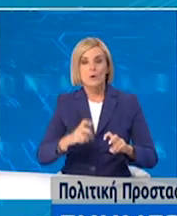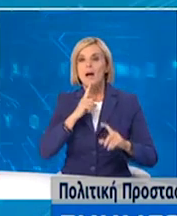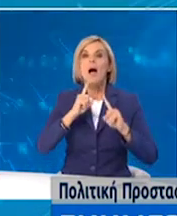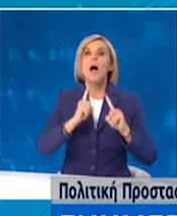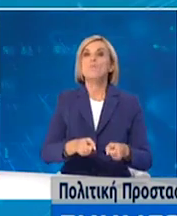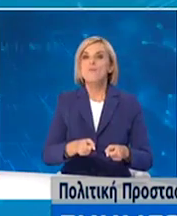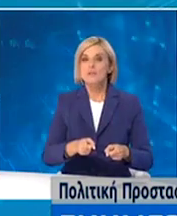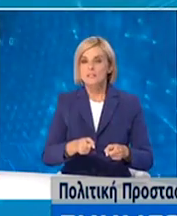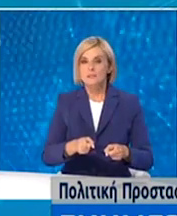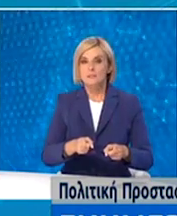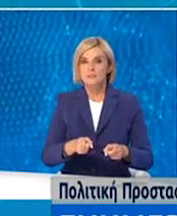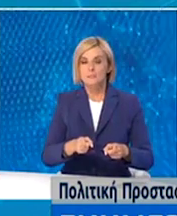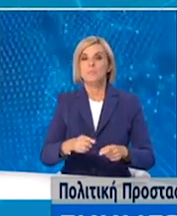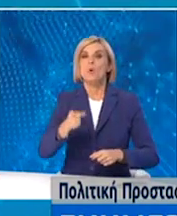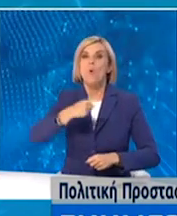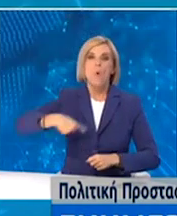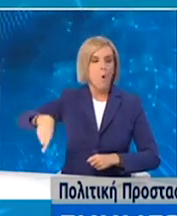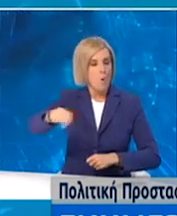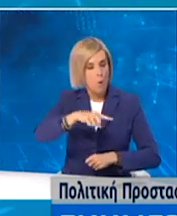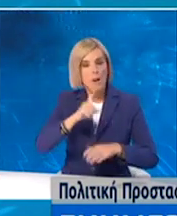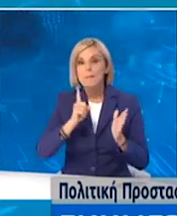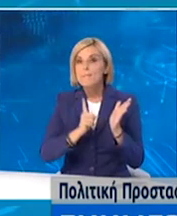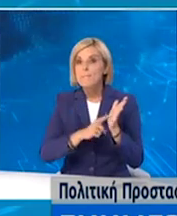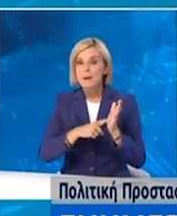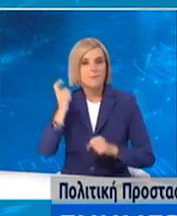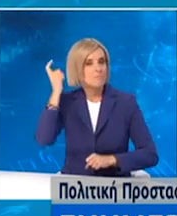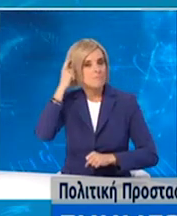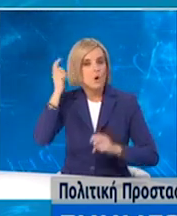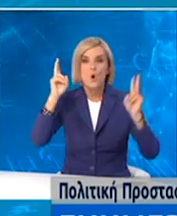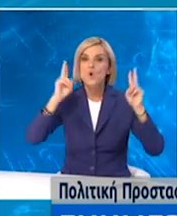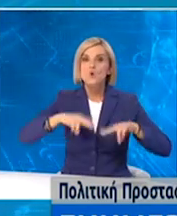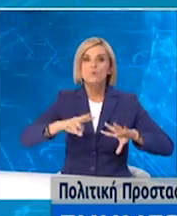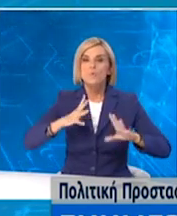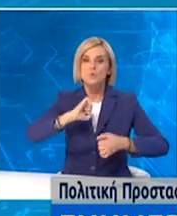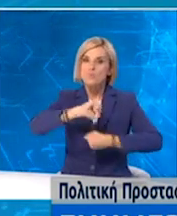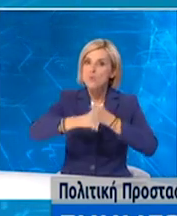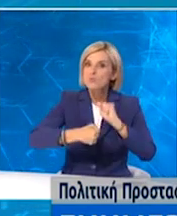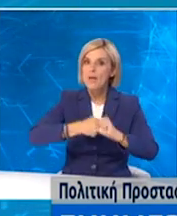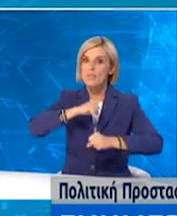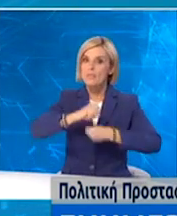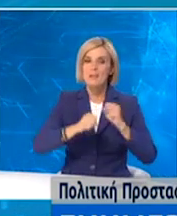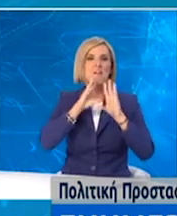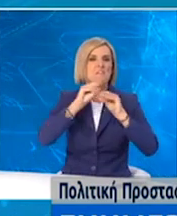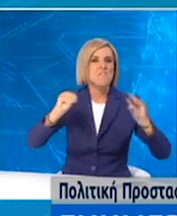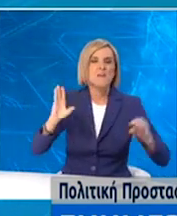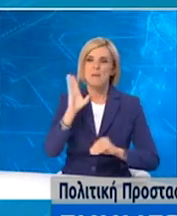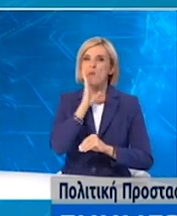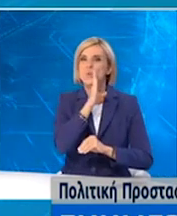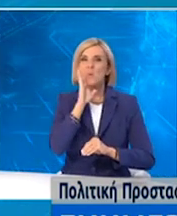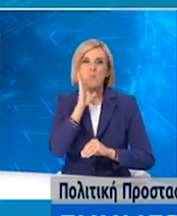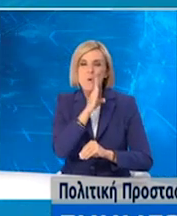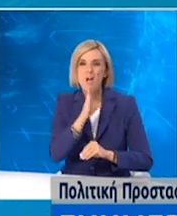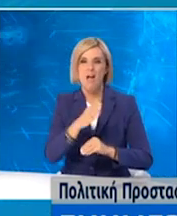αποφάσεις λαμβάνουμε, ώστε όλοι να γνωρίζουμε πώς εξελίσσεται η κοινή μας προσπάθεια. Μακριά από φήμες, μακριά από